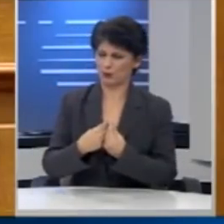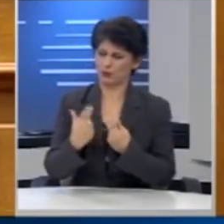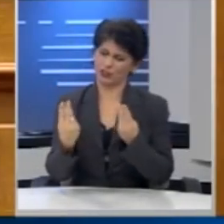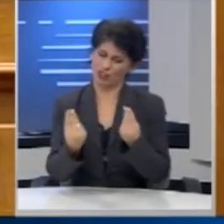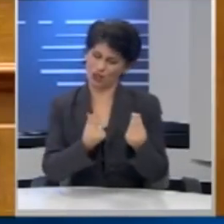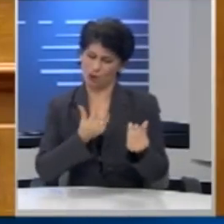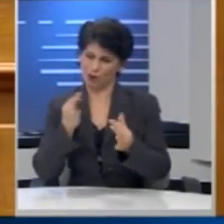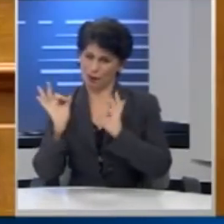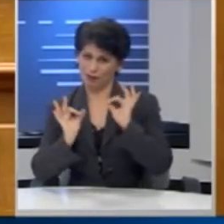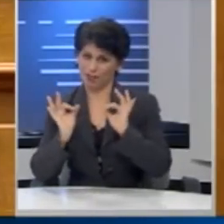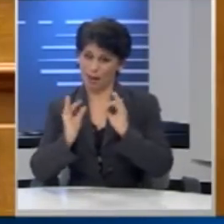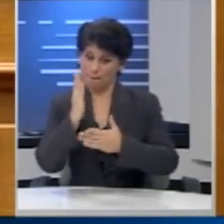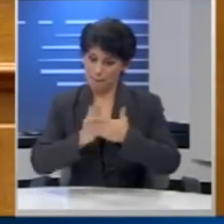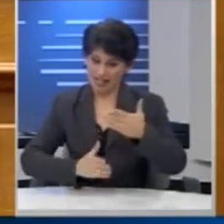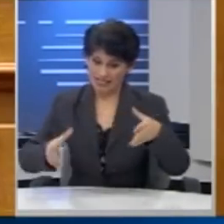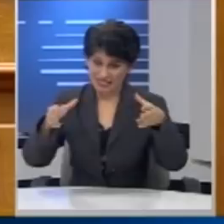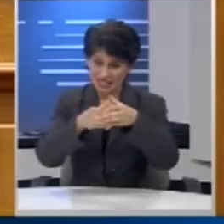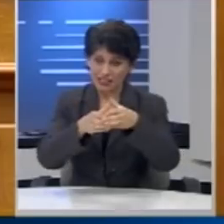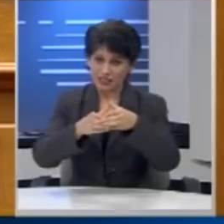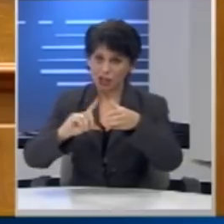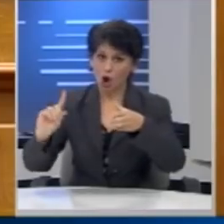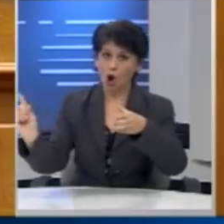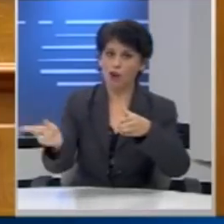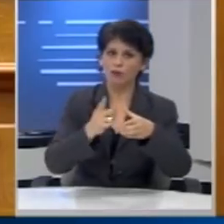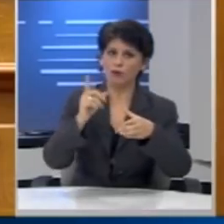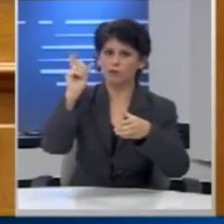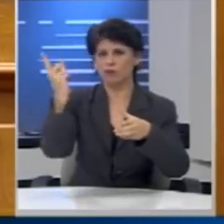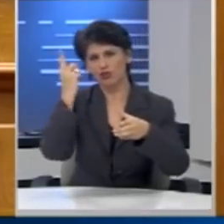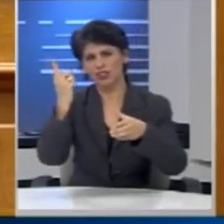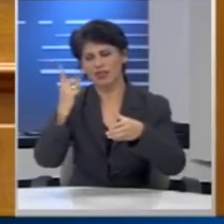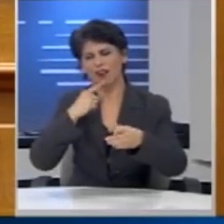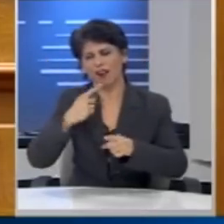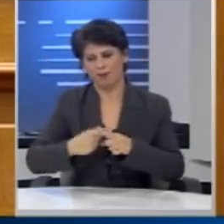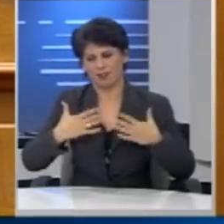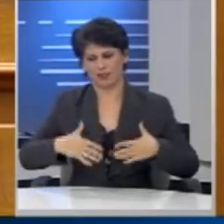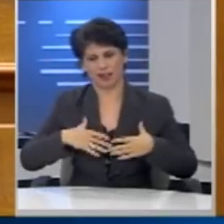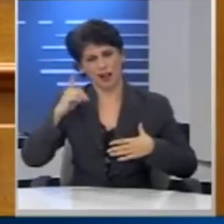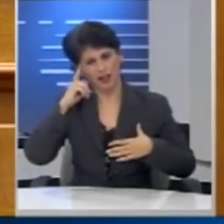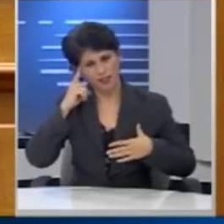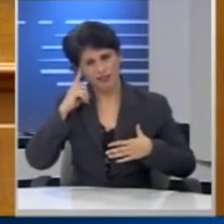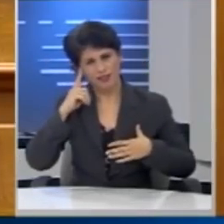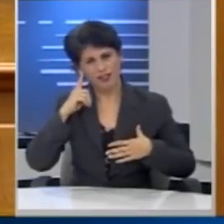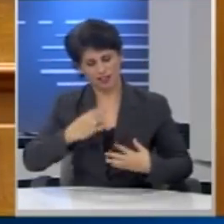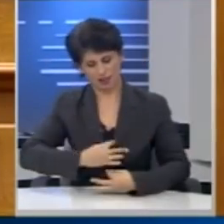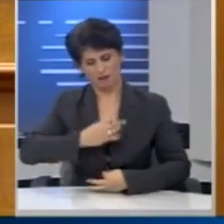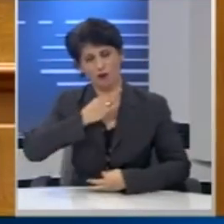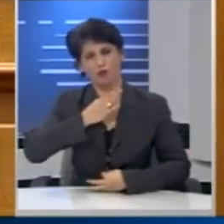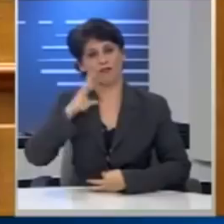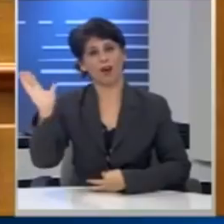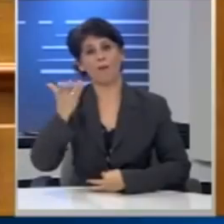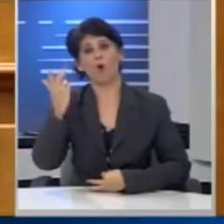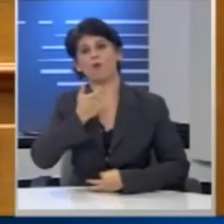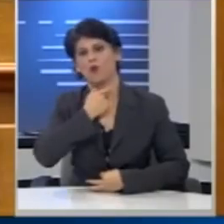τάξη είναι όλοι αυτοί που συνήθως ντύνονται απλά, όμως ξέρουν και να φορούν γραβάτα εκεί που